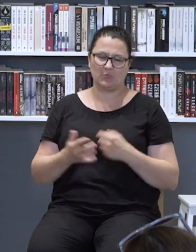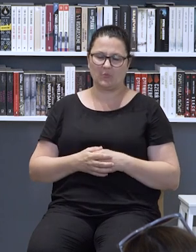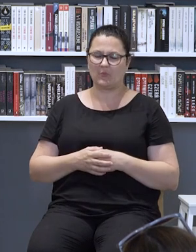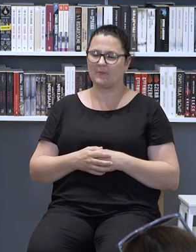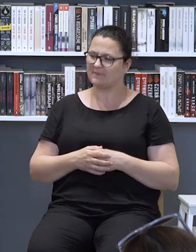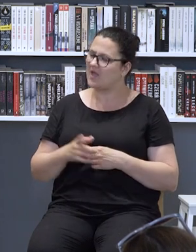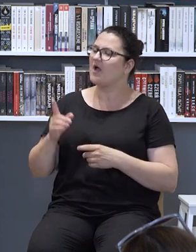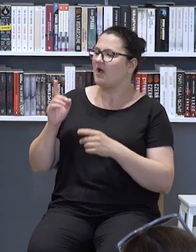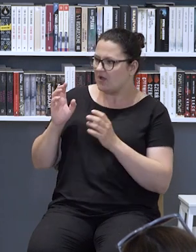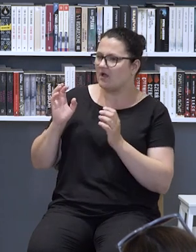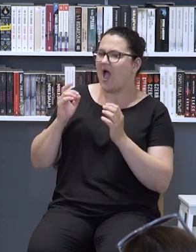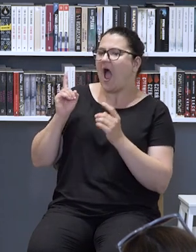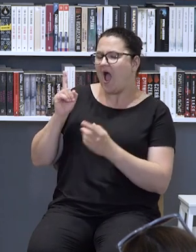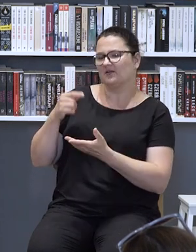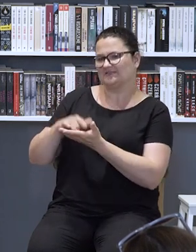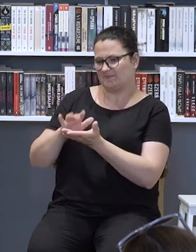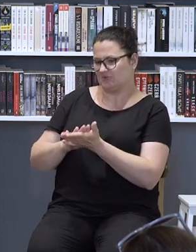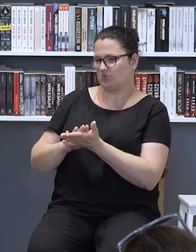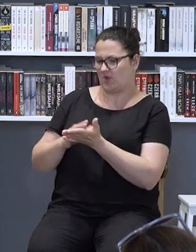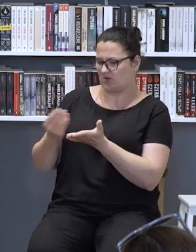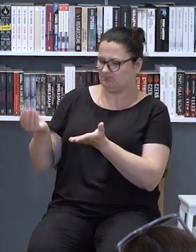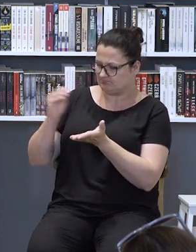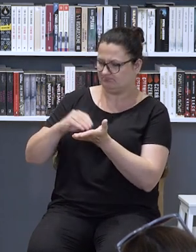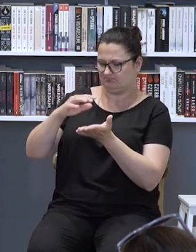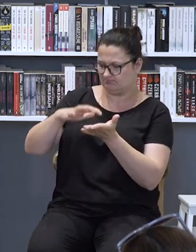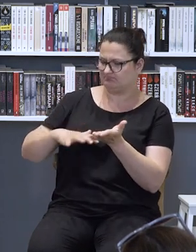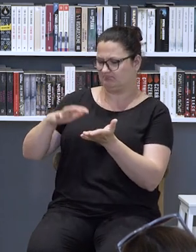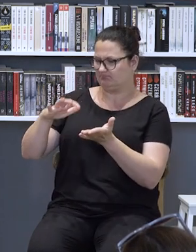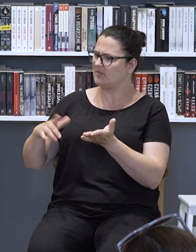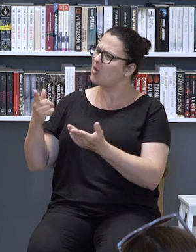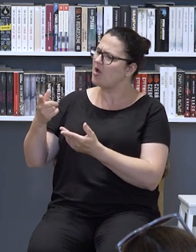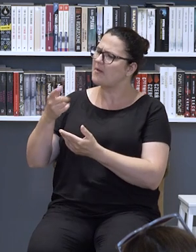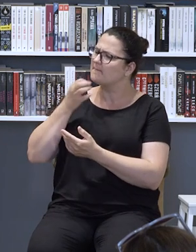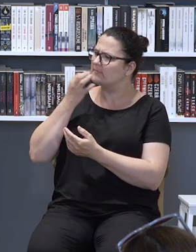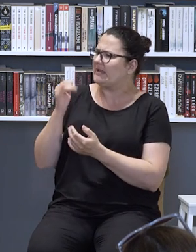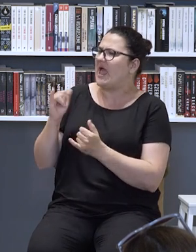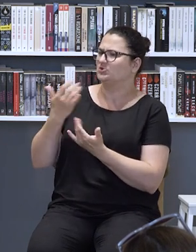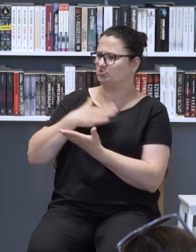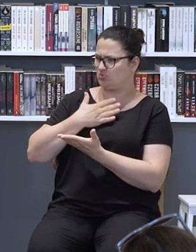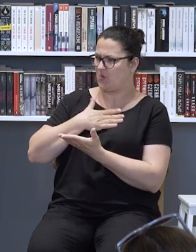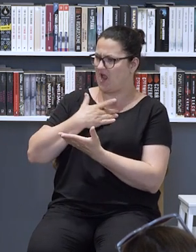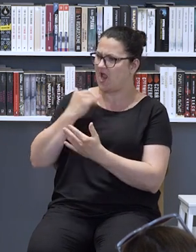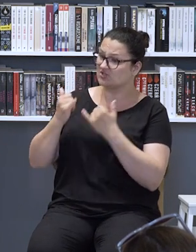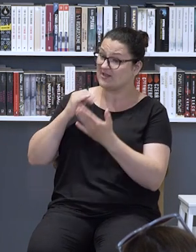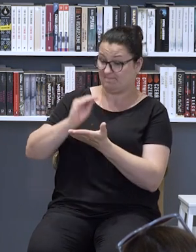No, ale zapisujesz te sceny, to znaczy opowiadasz je. I jak się na przykład czujesz, kiedy piszesz taką scenę